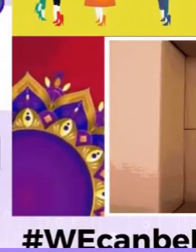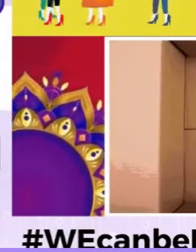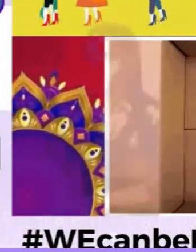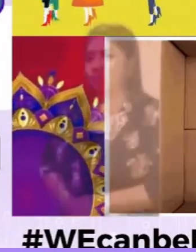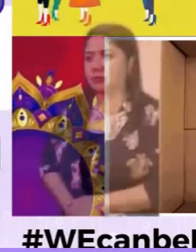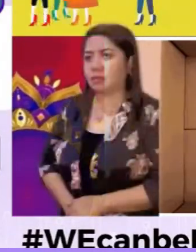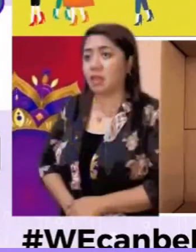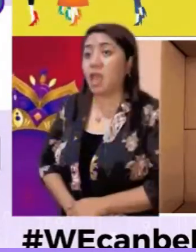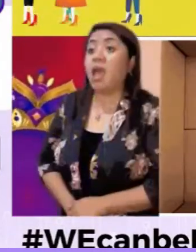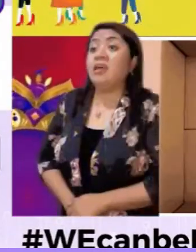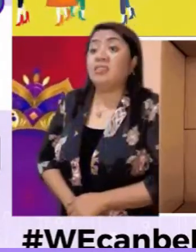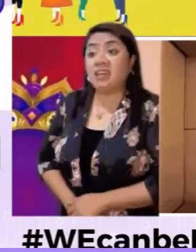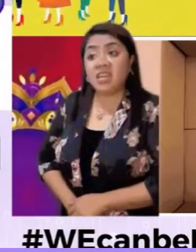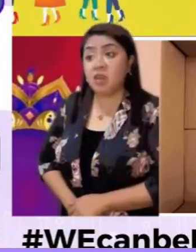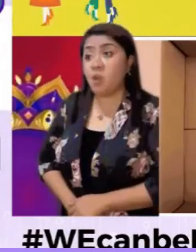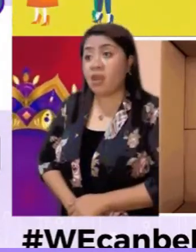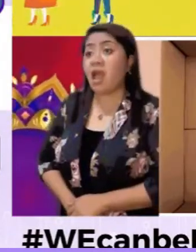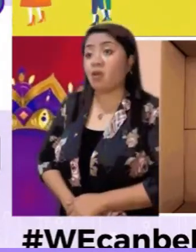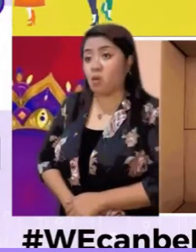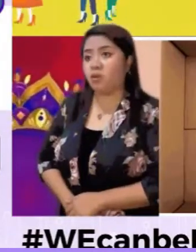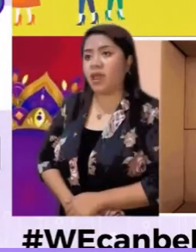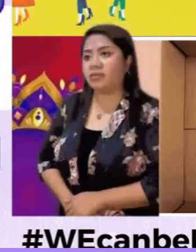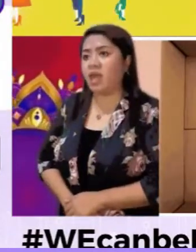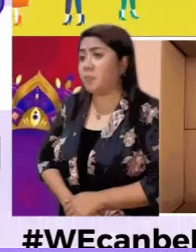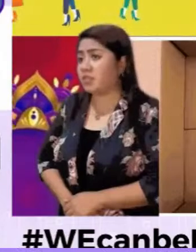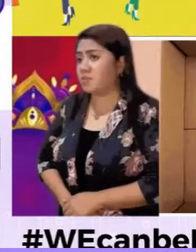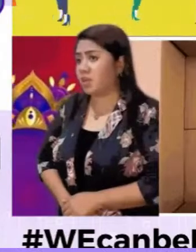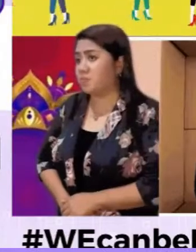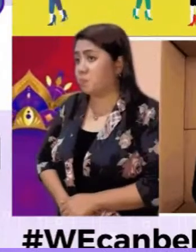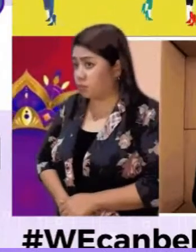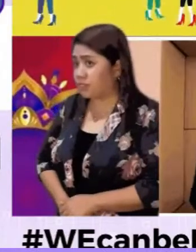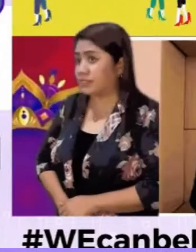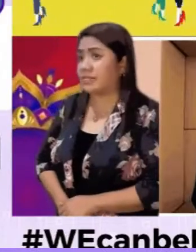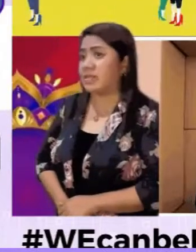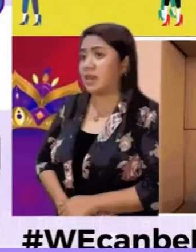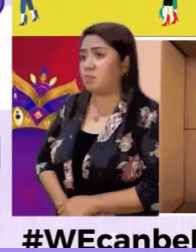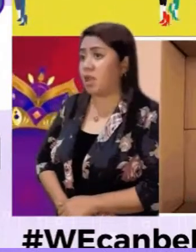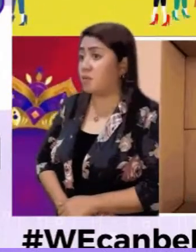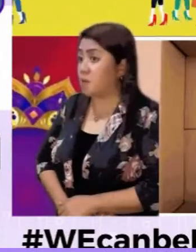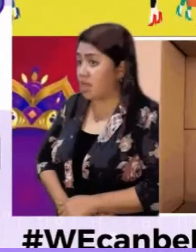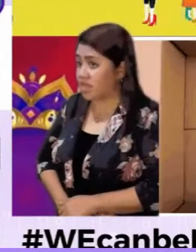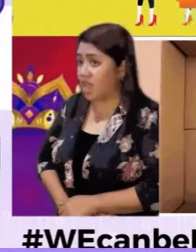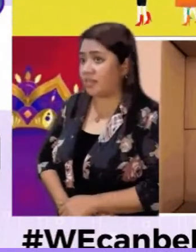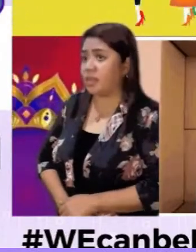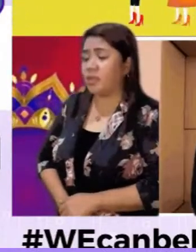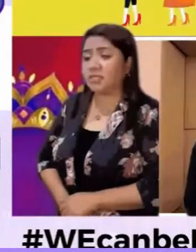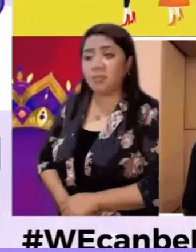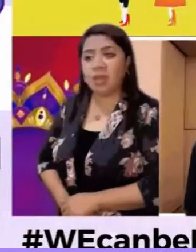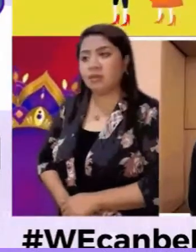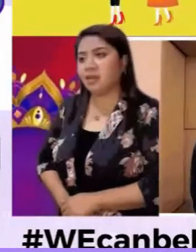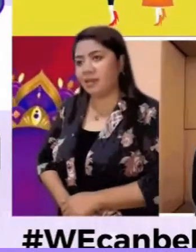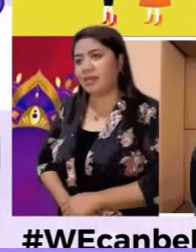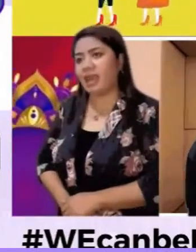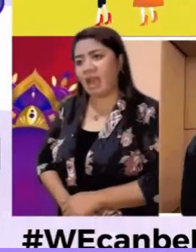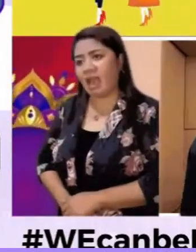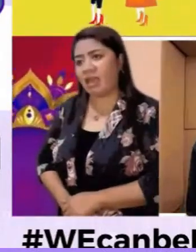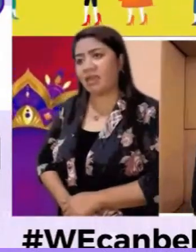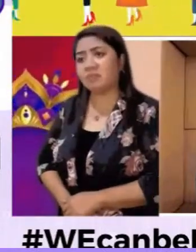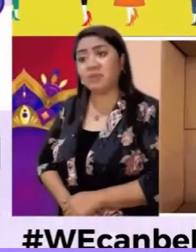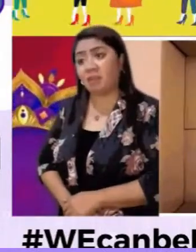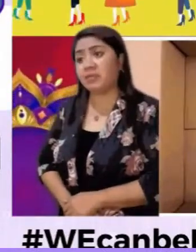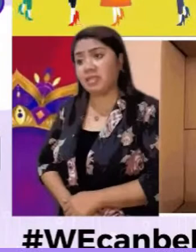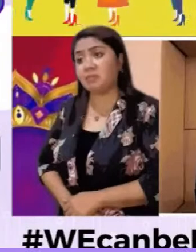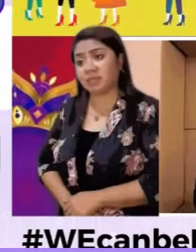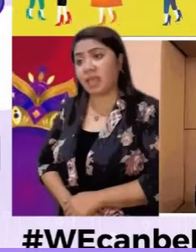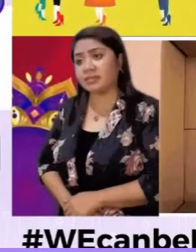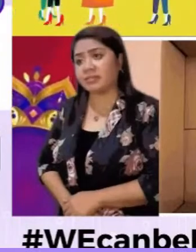niyang kakayanan. Naniniwala ako na dapat ngayon ay boses din ang mga kababaihan sa mga nililikha